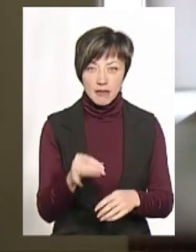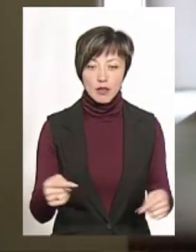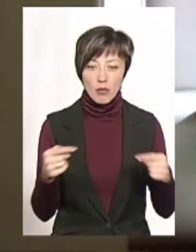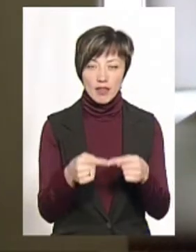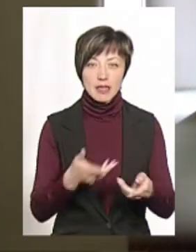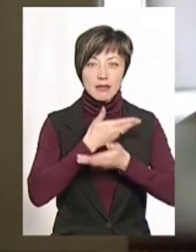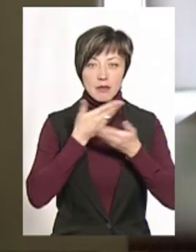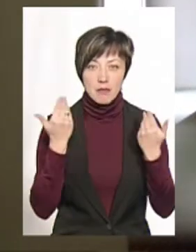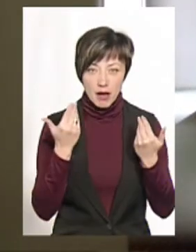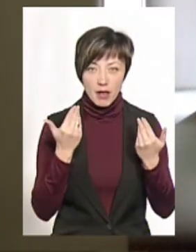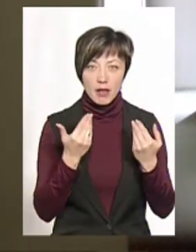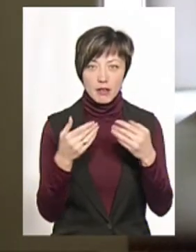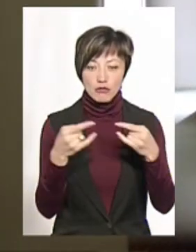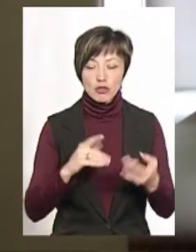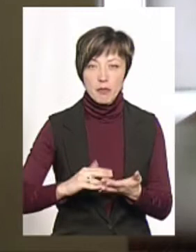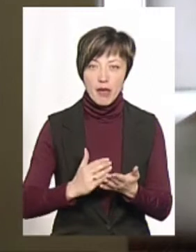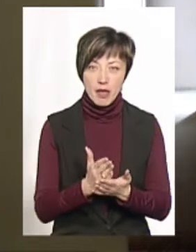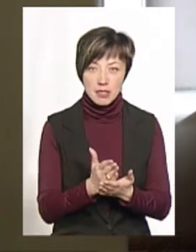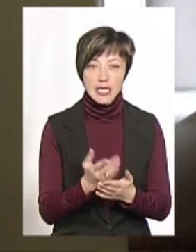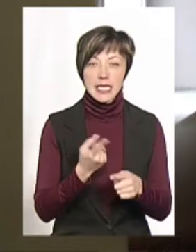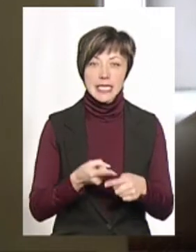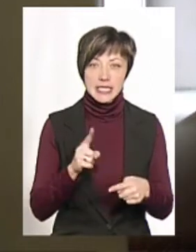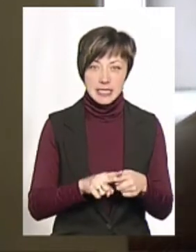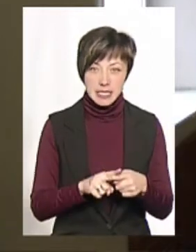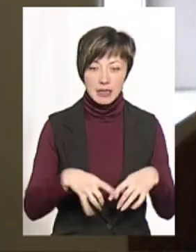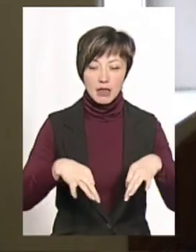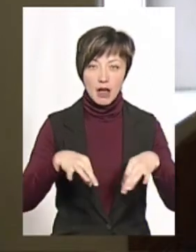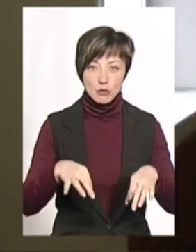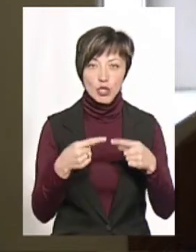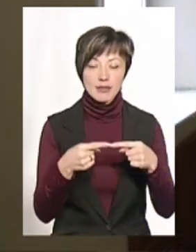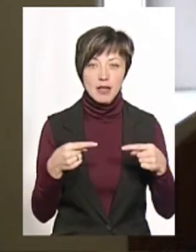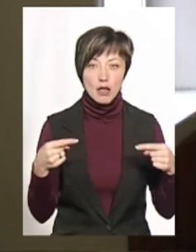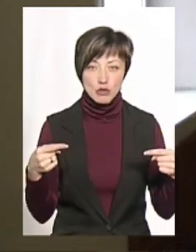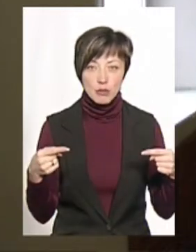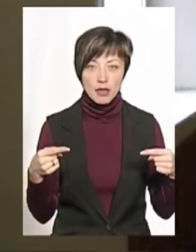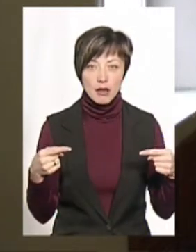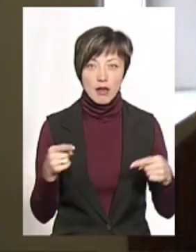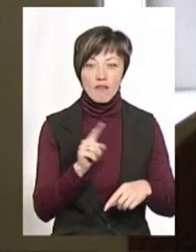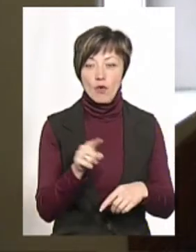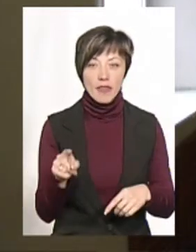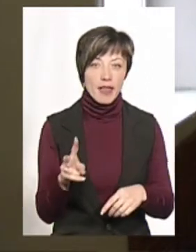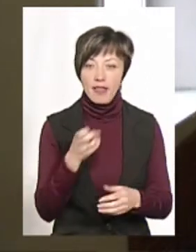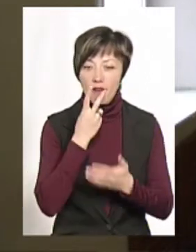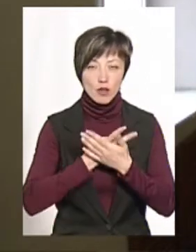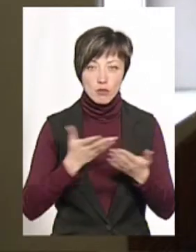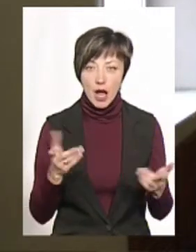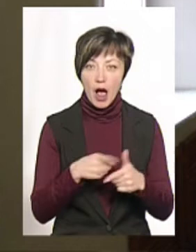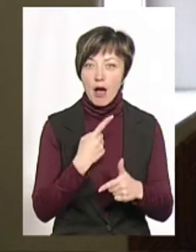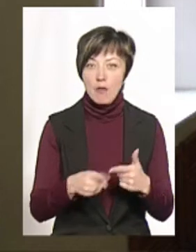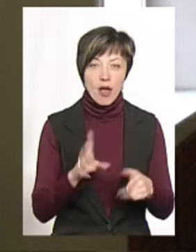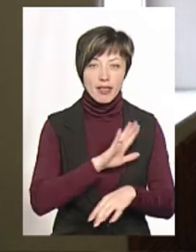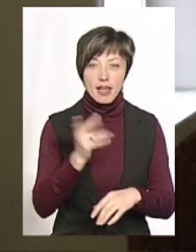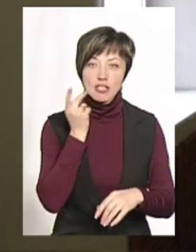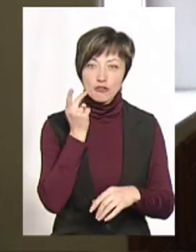не мають GPS-трекерів, відповідно, ці транспортні засоби, вони не відображаються або не